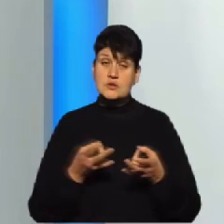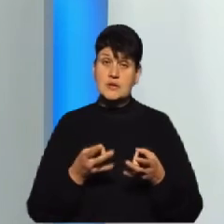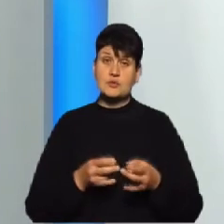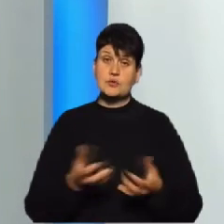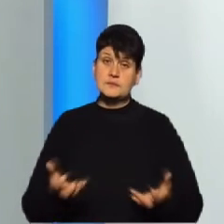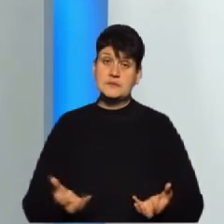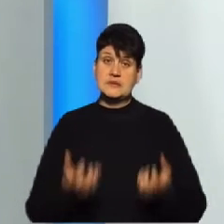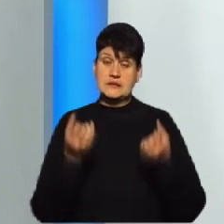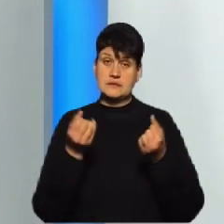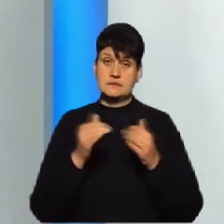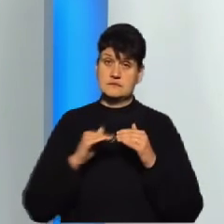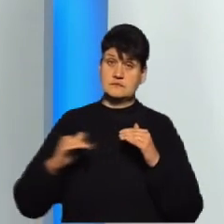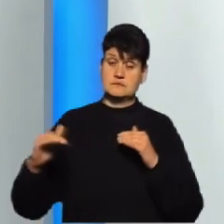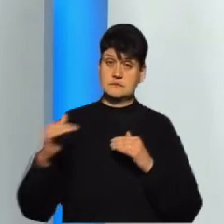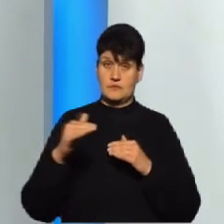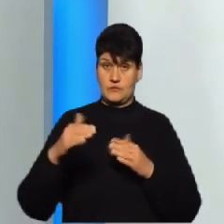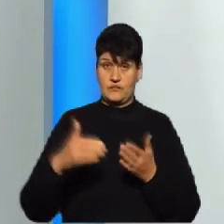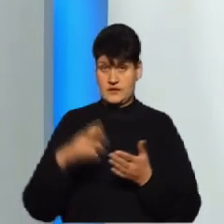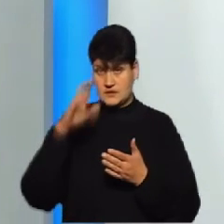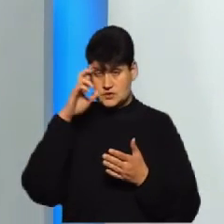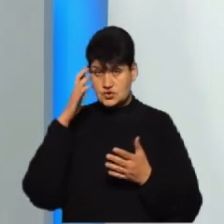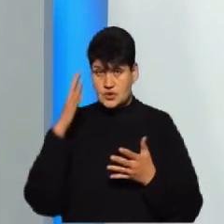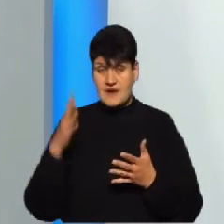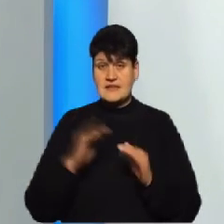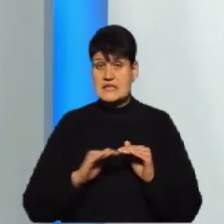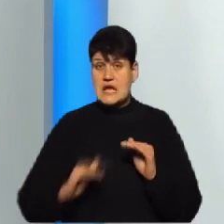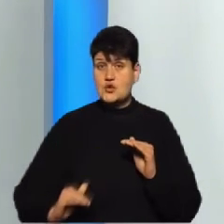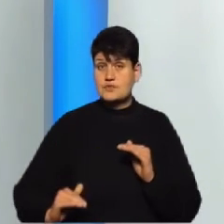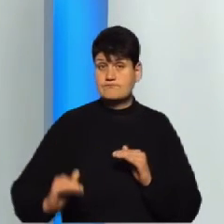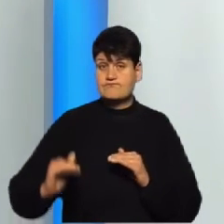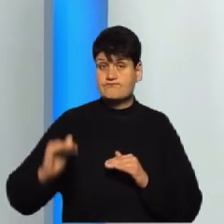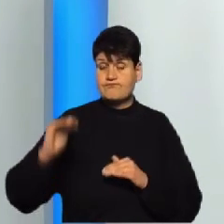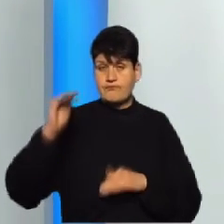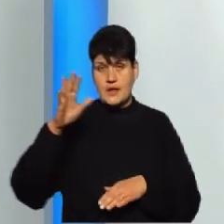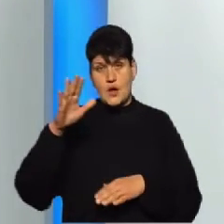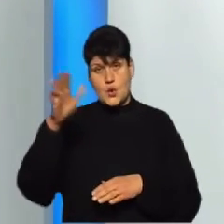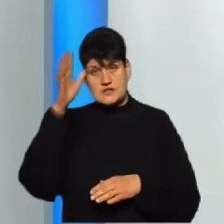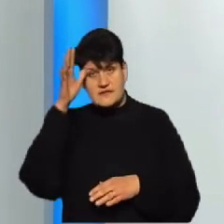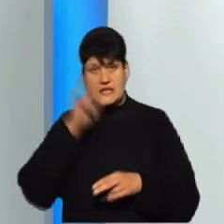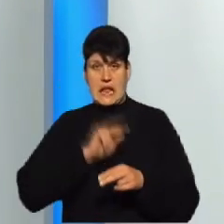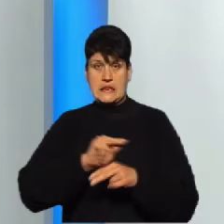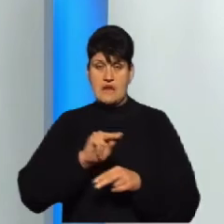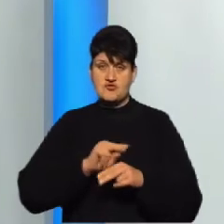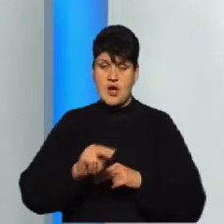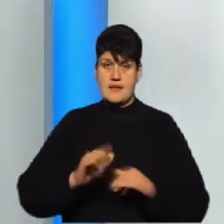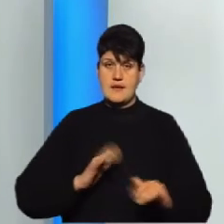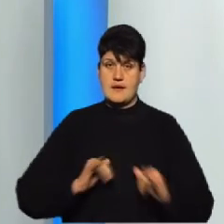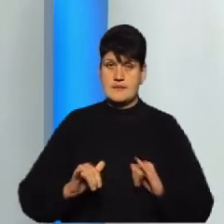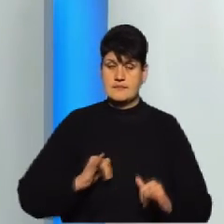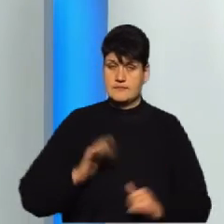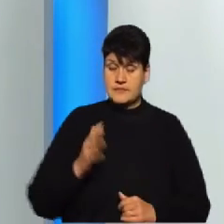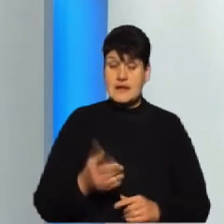ще з дитячого садка, і, відповідно, освіта, навчання толерантності також. Тобто оцю компетентність